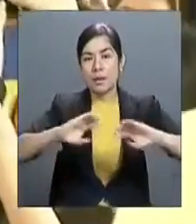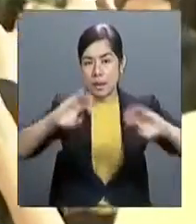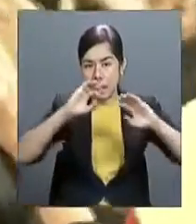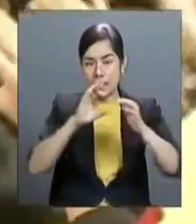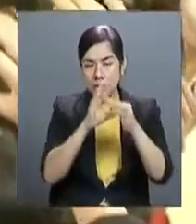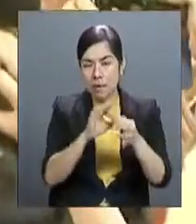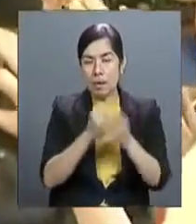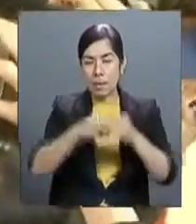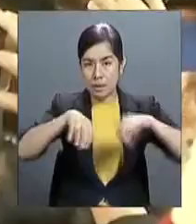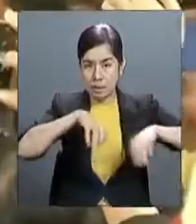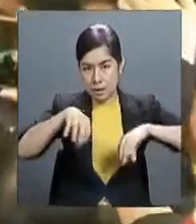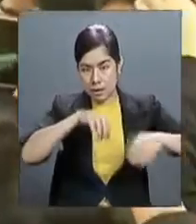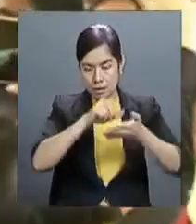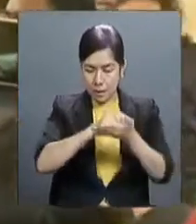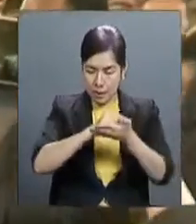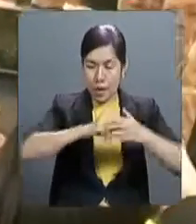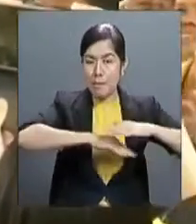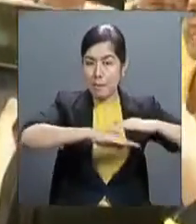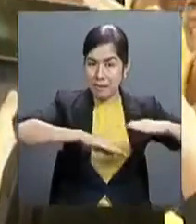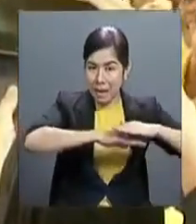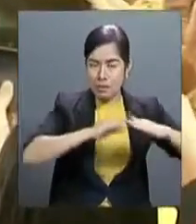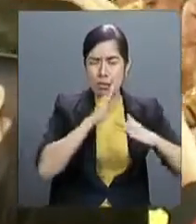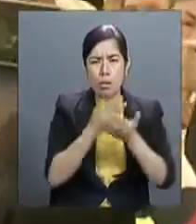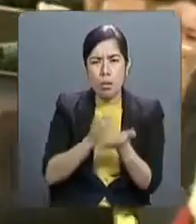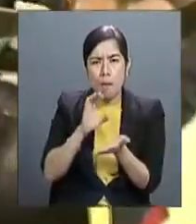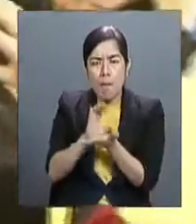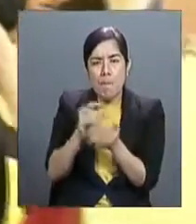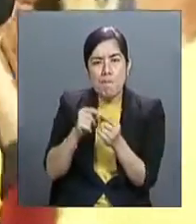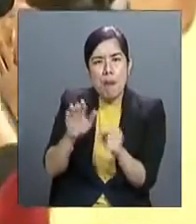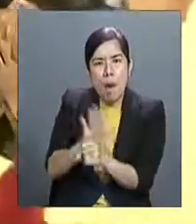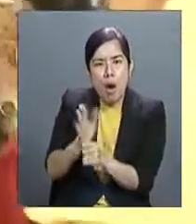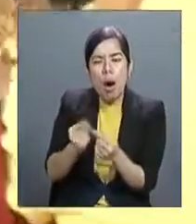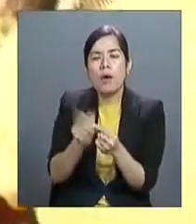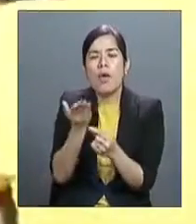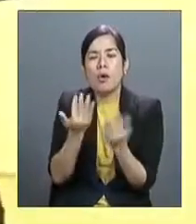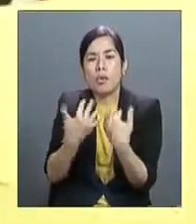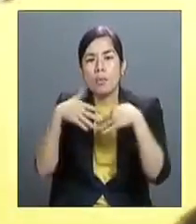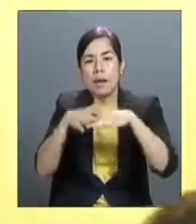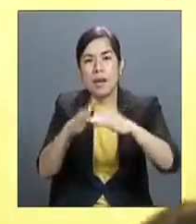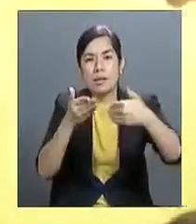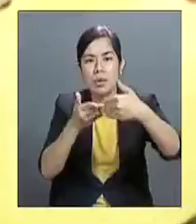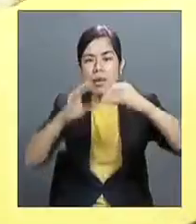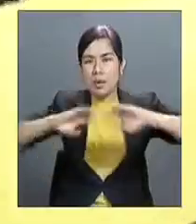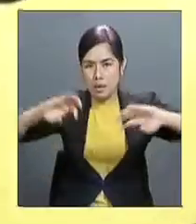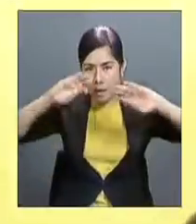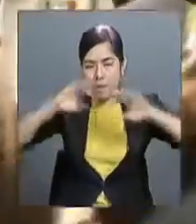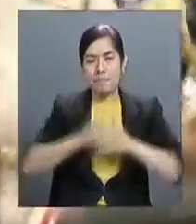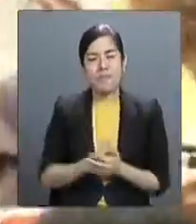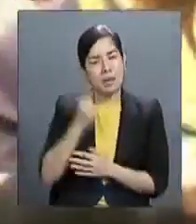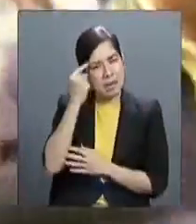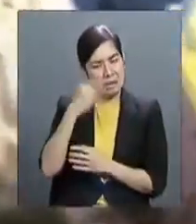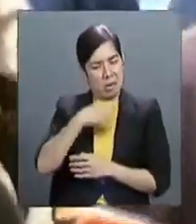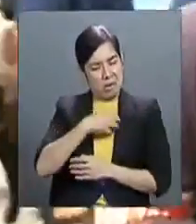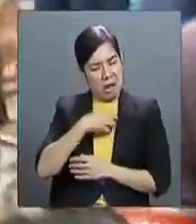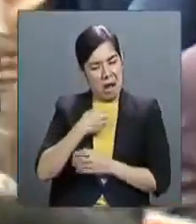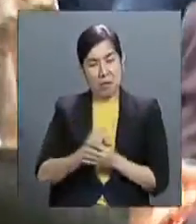ในพื้นที่ซึ่งหากไม่มีงบประมาณที่เพียงพอก็ขอให้ประสานไปยังรัฐบาลพร้อมยืนยันว่าไม่ได้เป็นการหาเสียงหรือเอาเงินมาแ